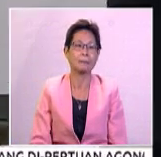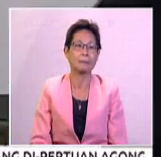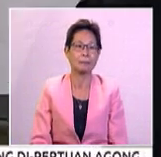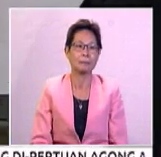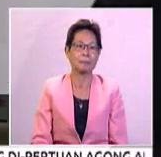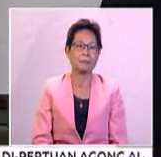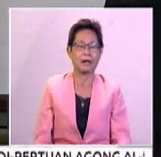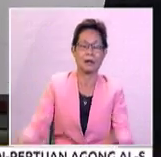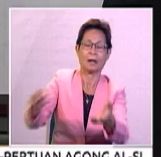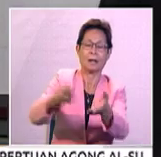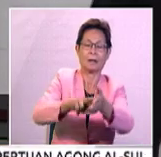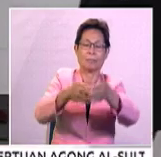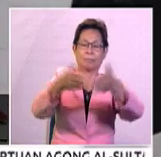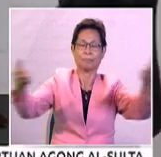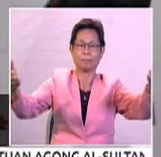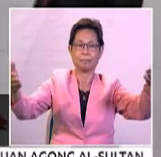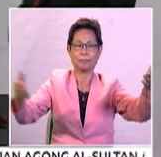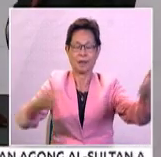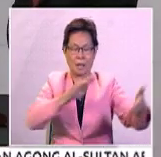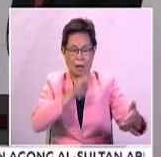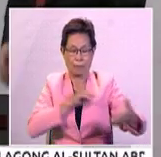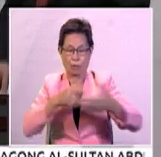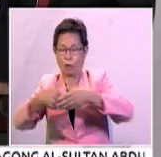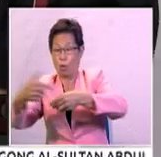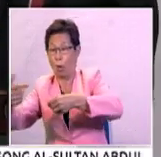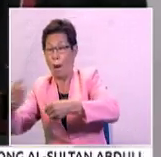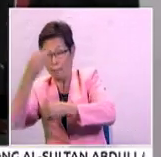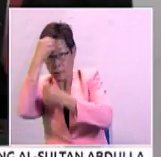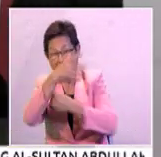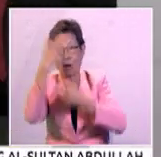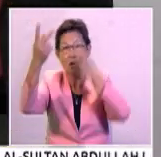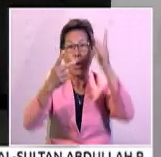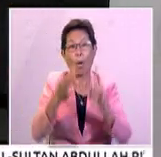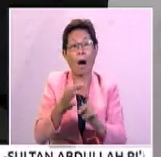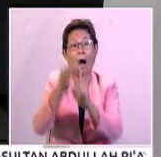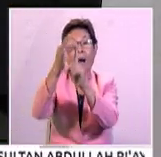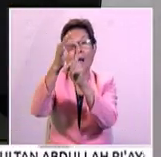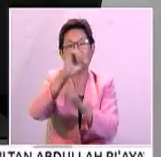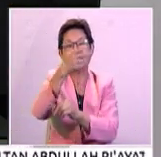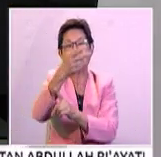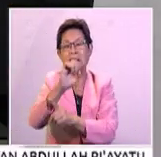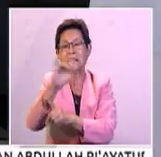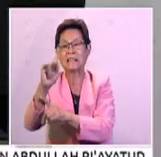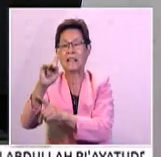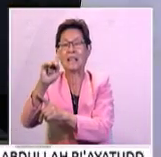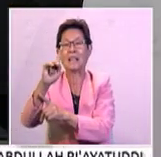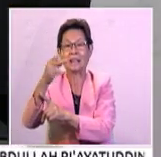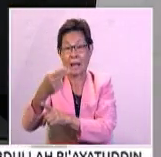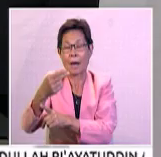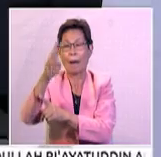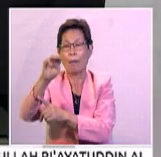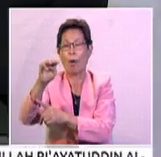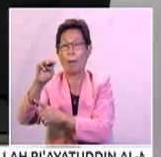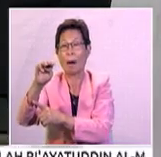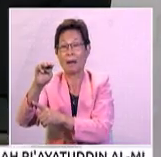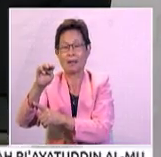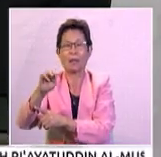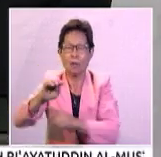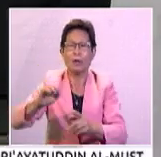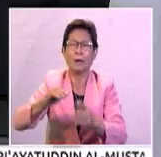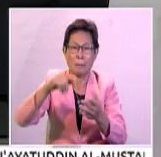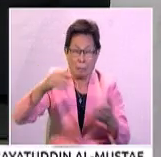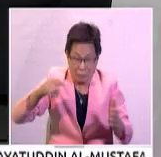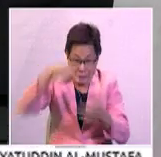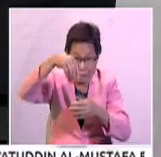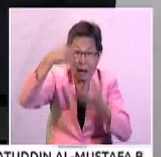Dalam satu kenyataan media, Kementerian Luar memaklumkan yang lawatan khas Sheikh Mohammed Zayed ini memberi dorongan baru yang